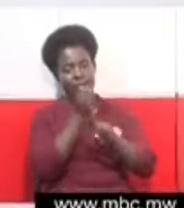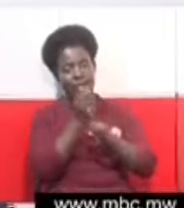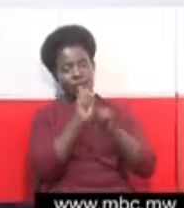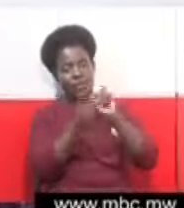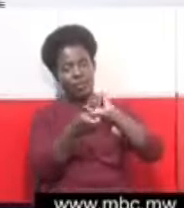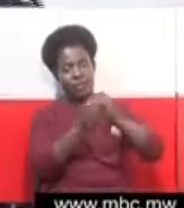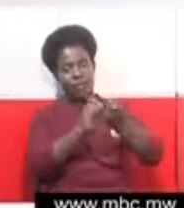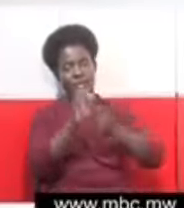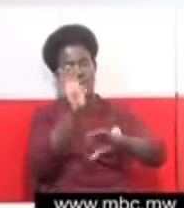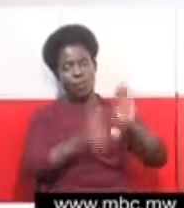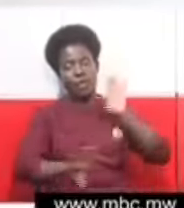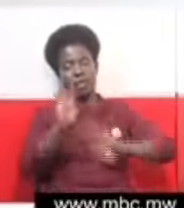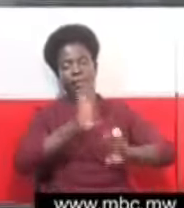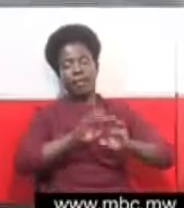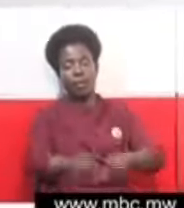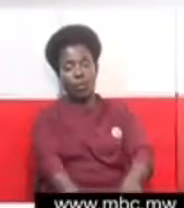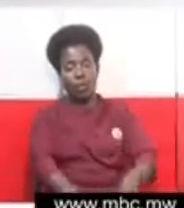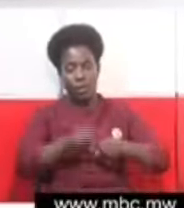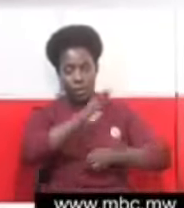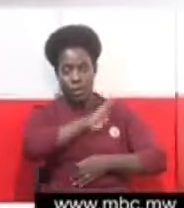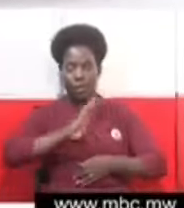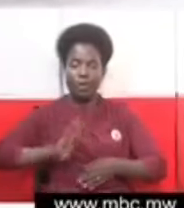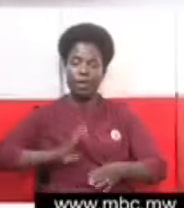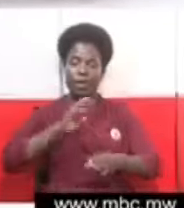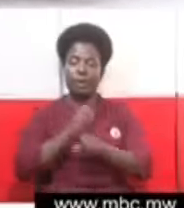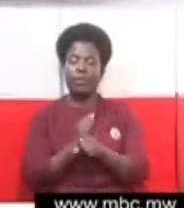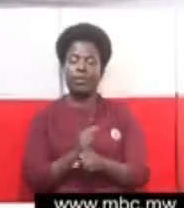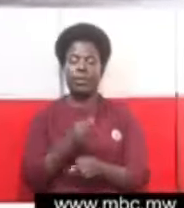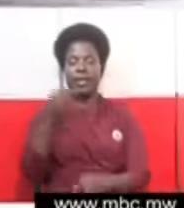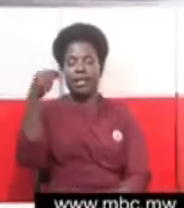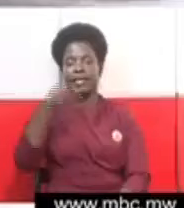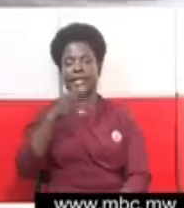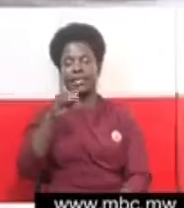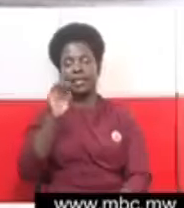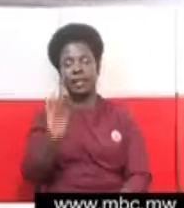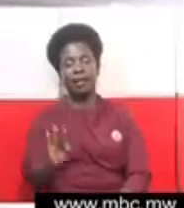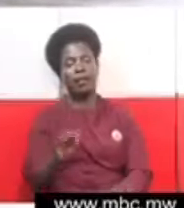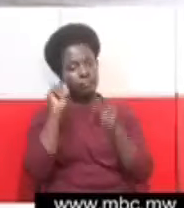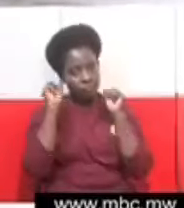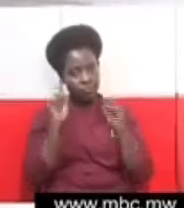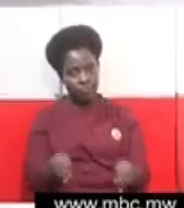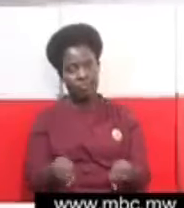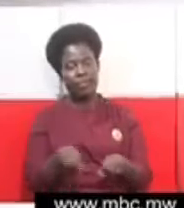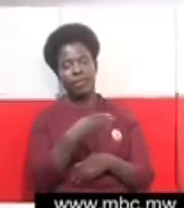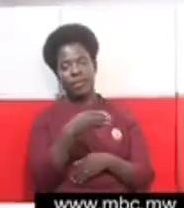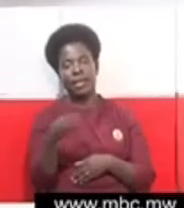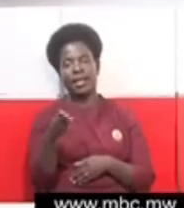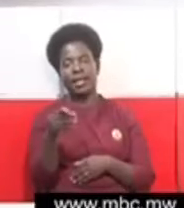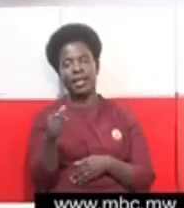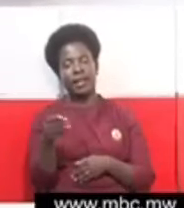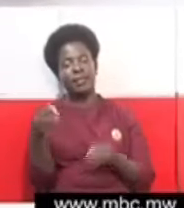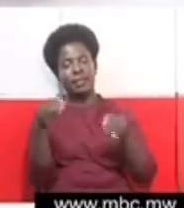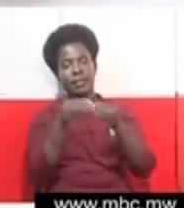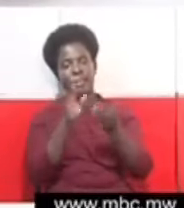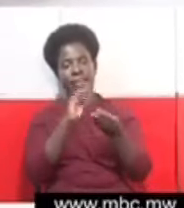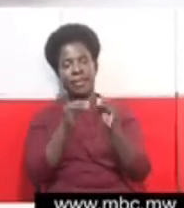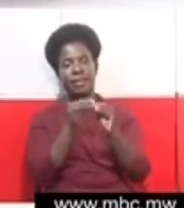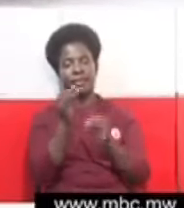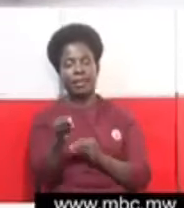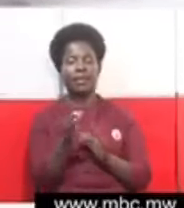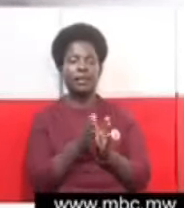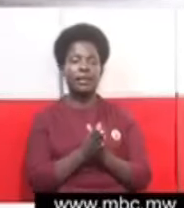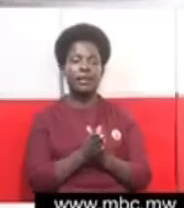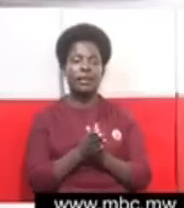nyengo. Akulu-akulu bodi ya bungwe la GCF avomereza kupereka ndalamazo kumkumano wawo omwe unachitikira mu mzinda wa